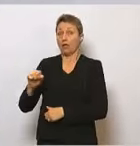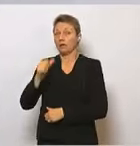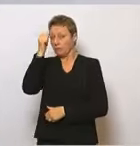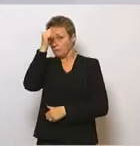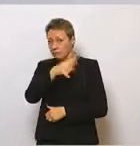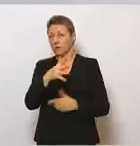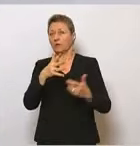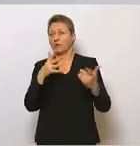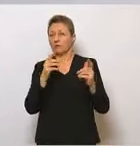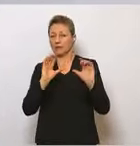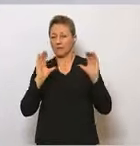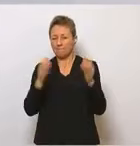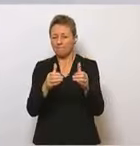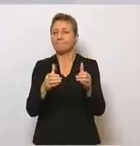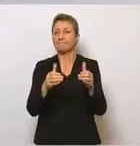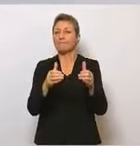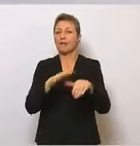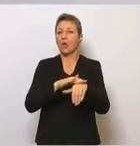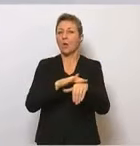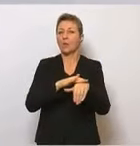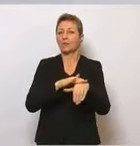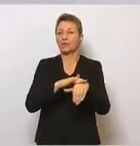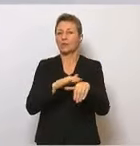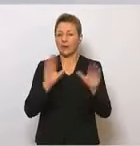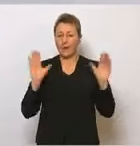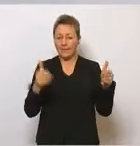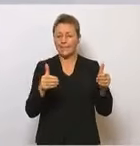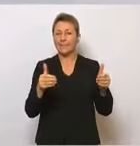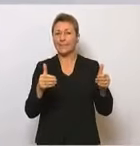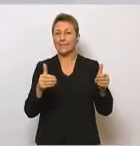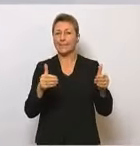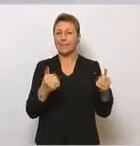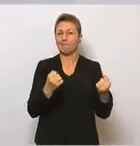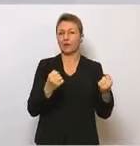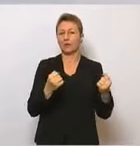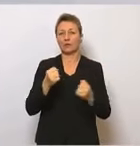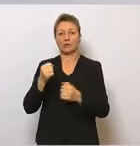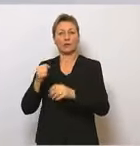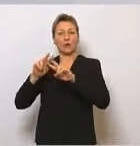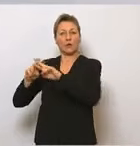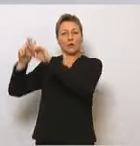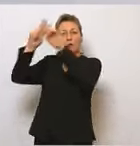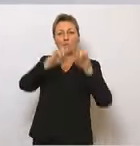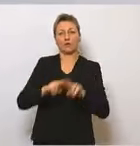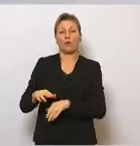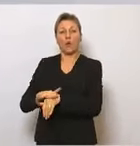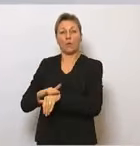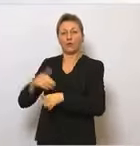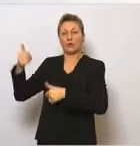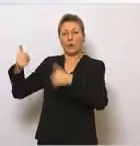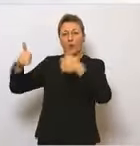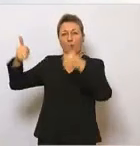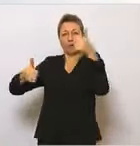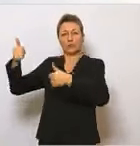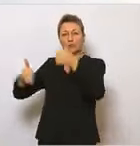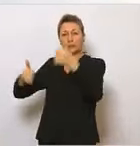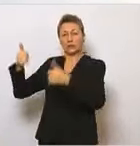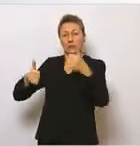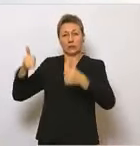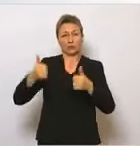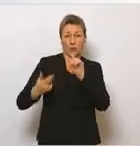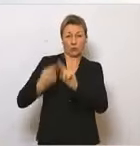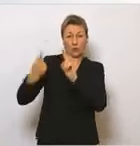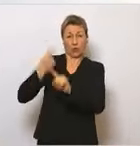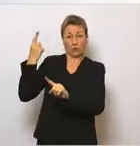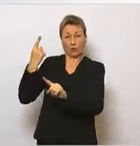une politique de concentration extrêmement forte et en Europe où là la politique de la concurrence ça a été beaucoup plus agressive, disons-le comme